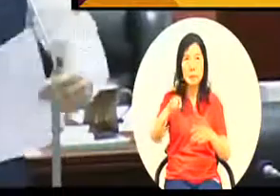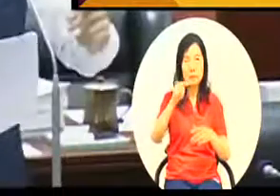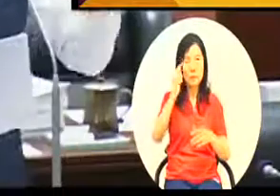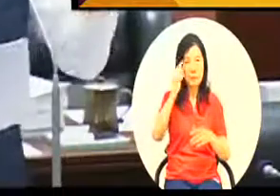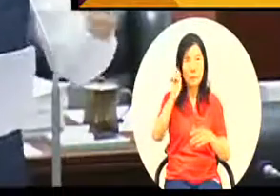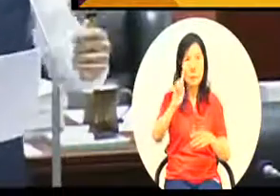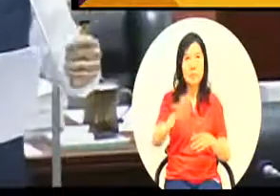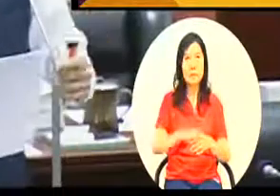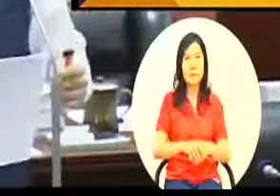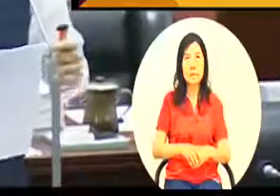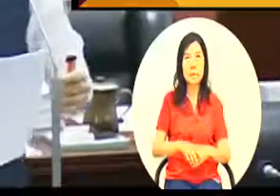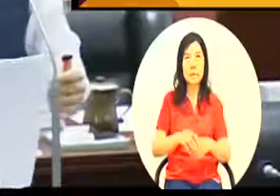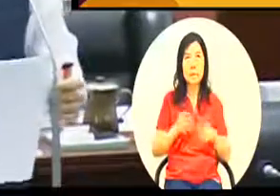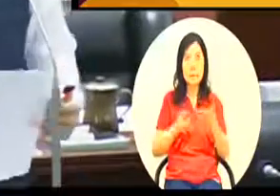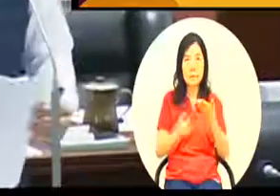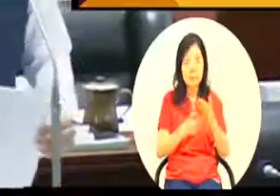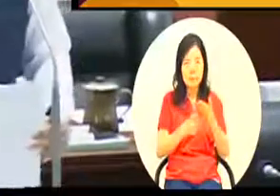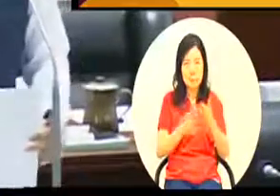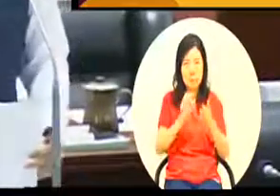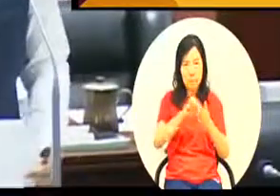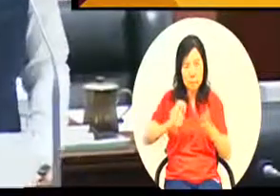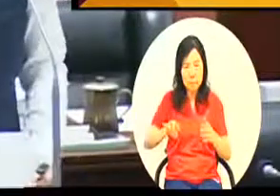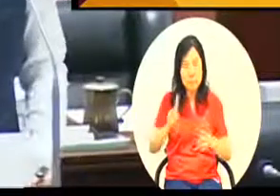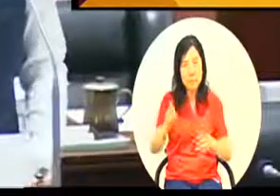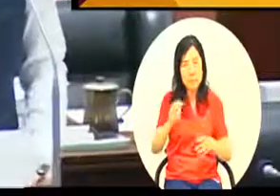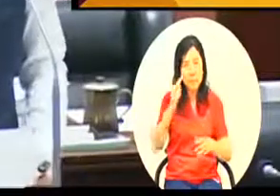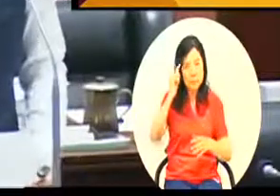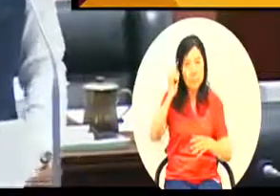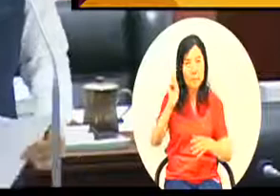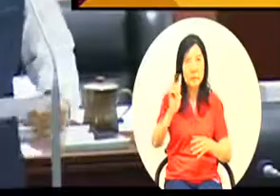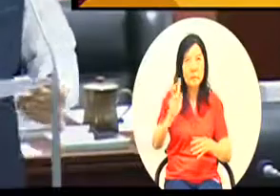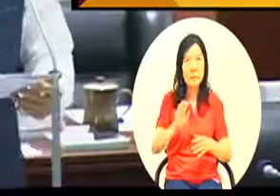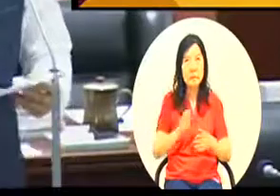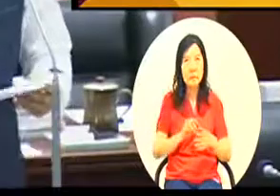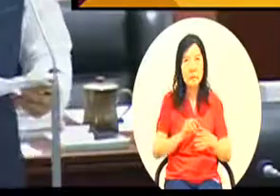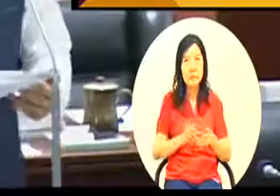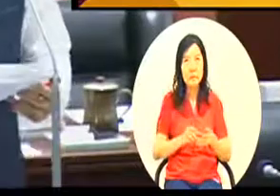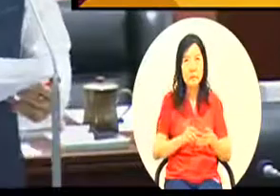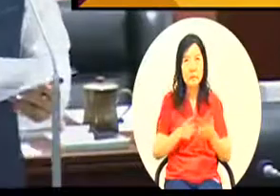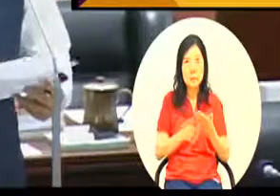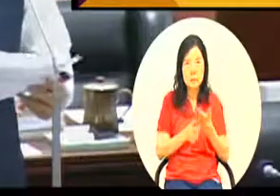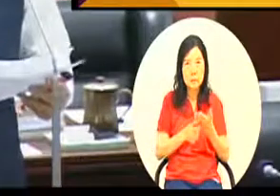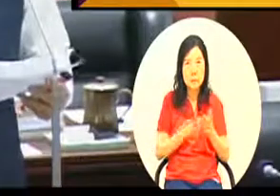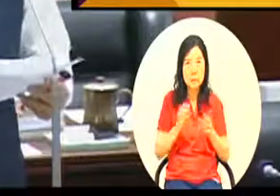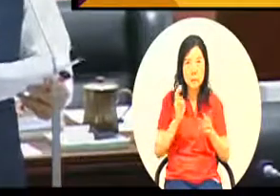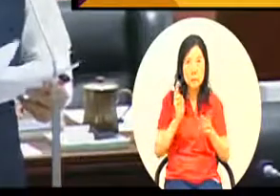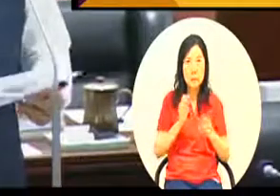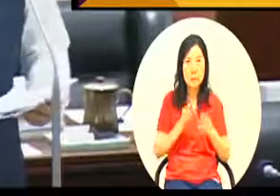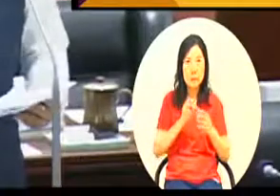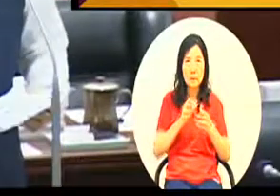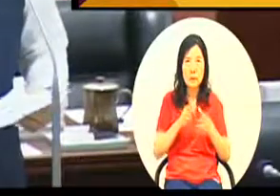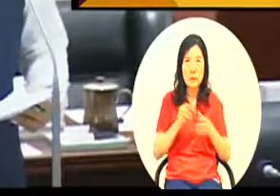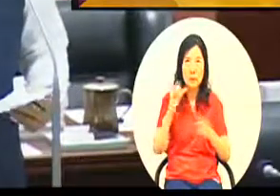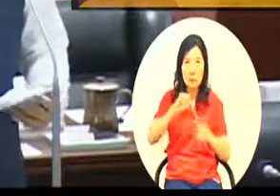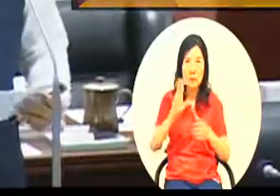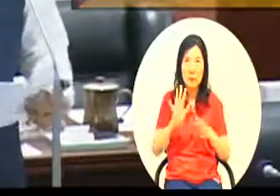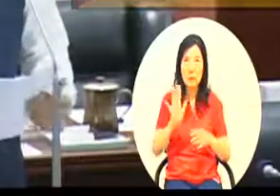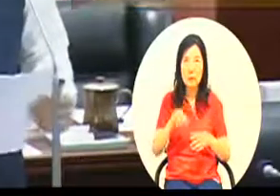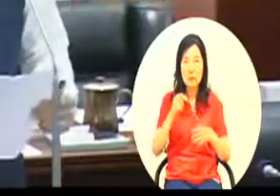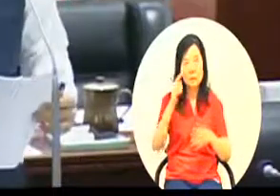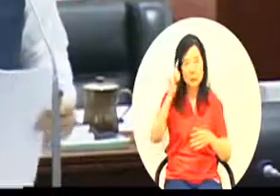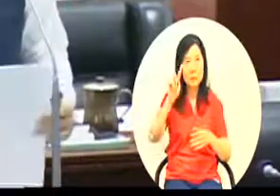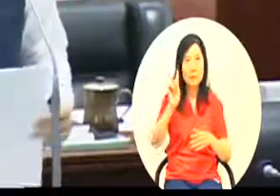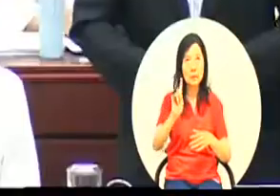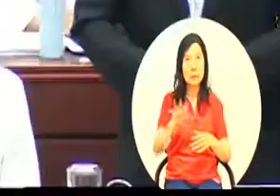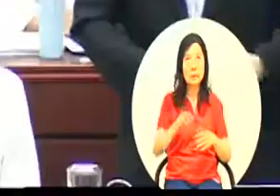法，对毒品除罪化的看法如何？ 那请局长答复。 谢主席，谢谢罗